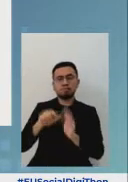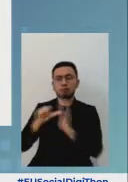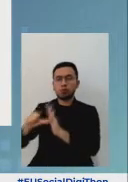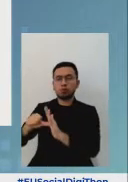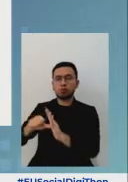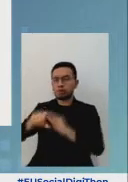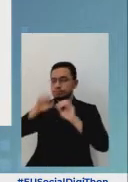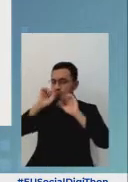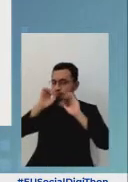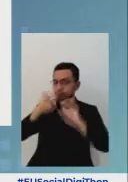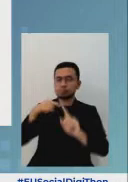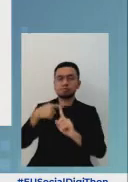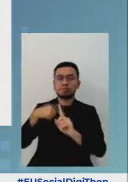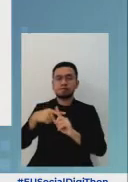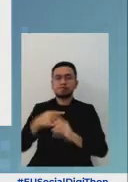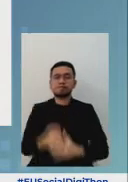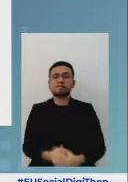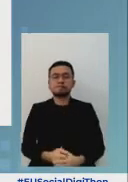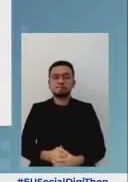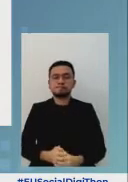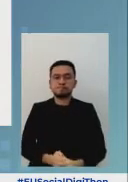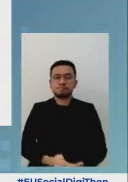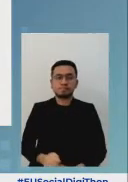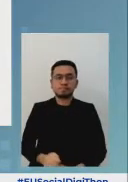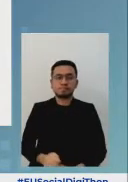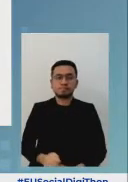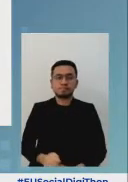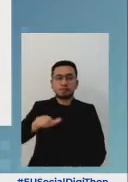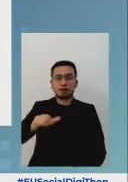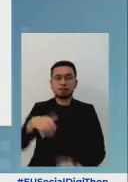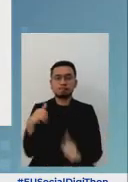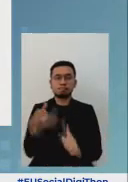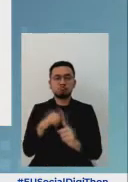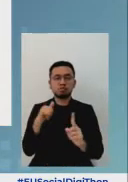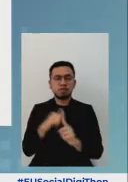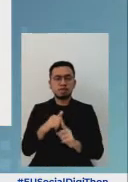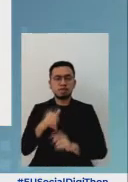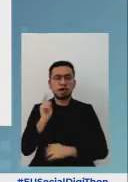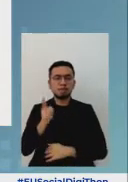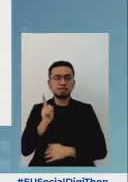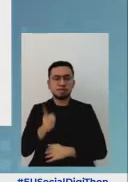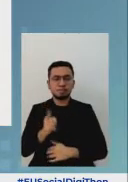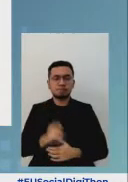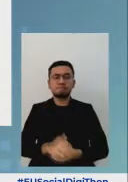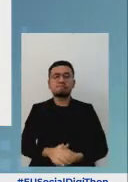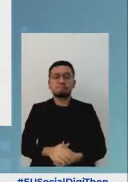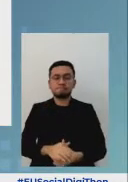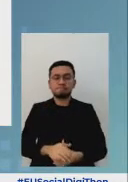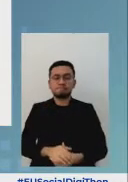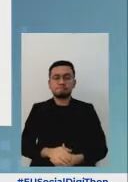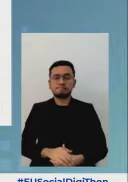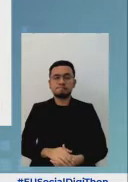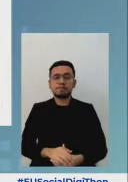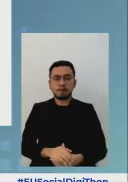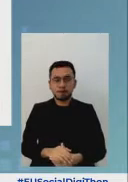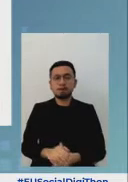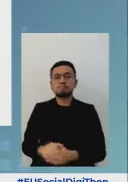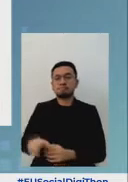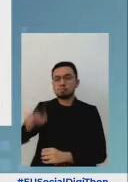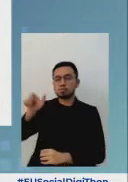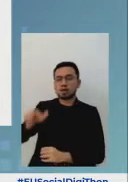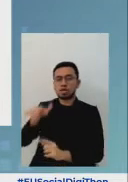Oke, kenapa sih seseorang melakukan bullying di dunia cyber? Menginginkan korban malu,